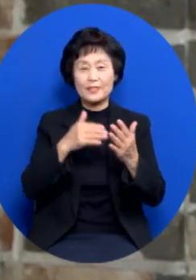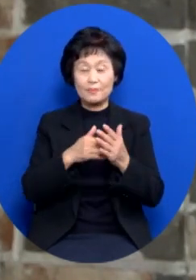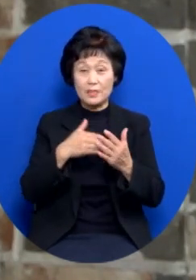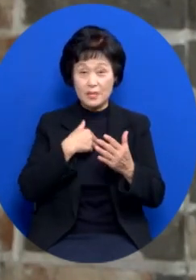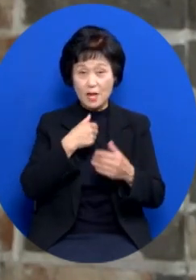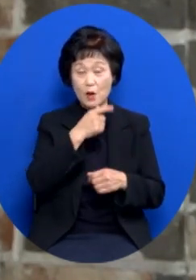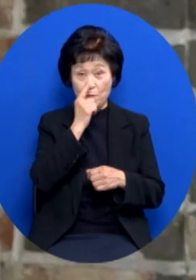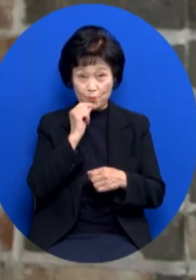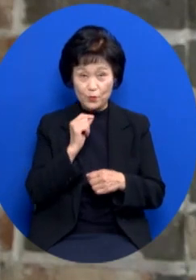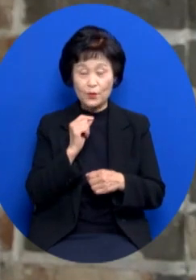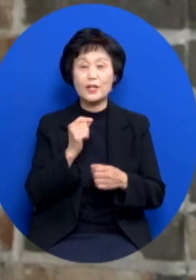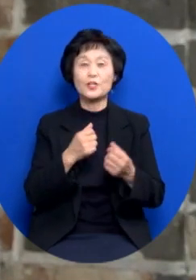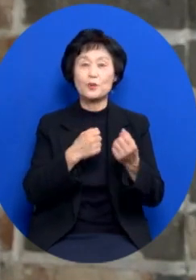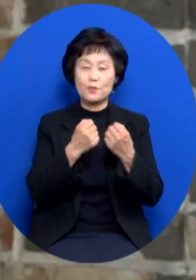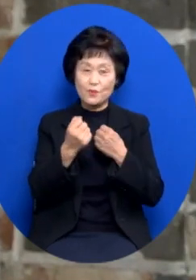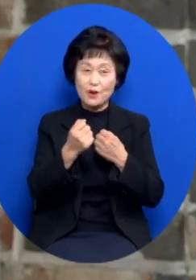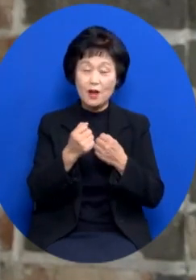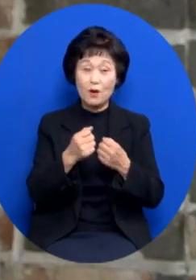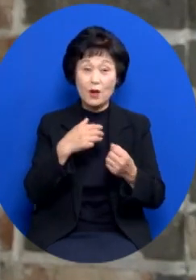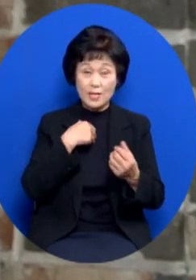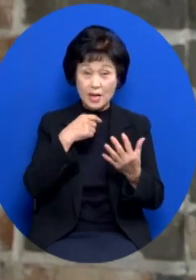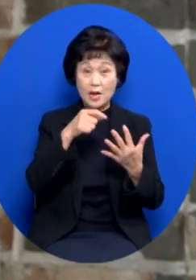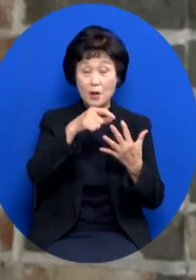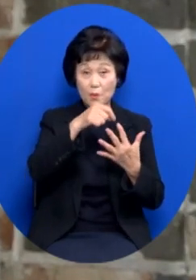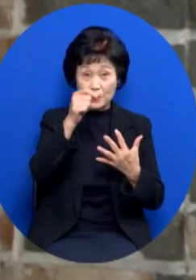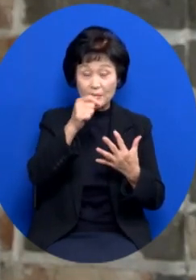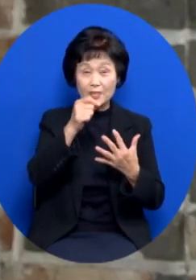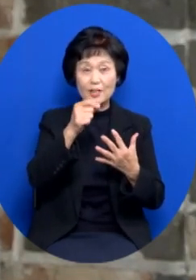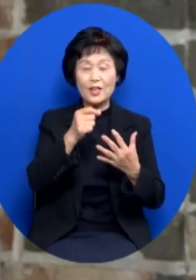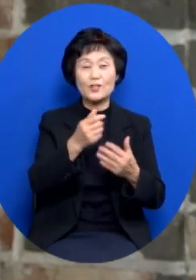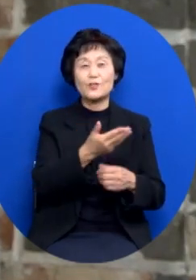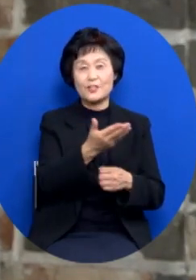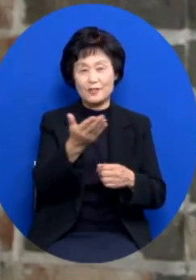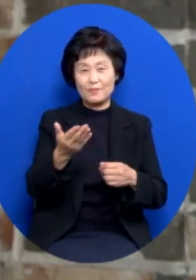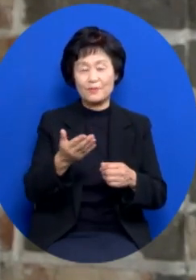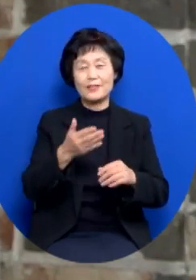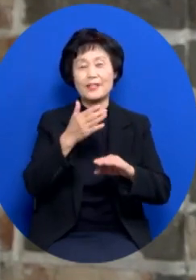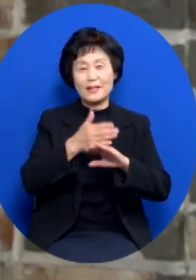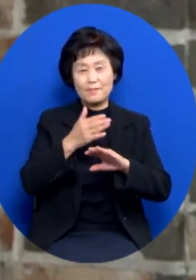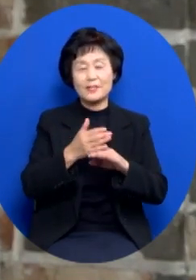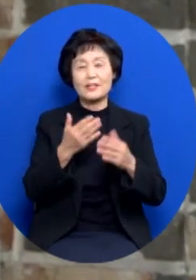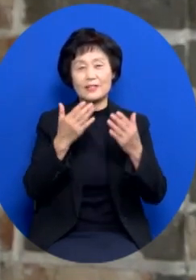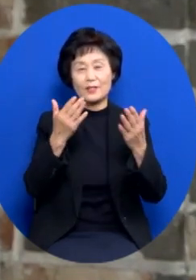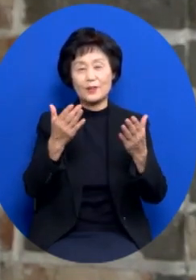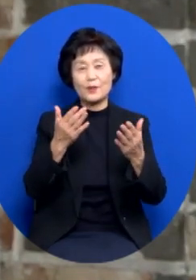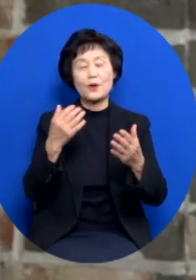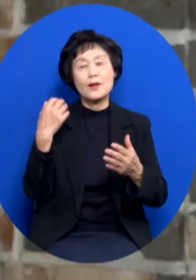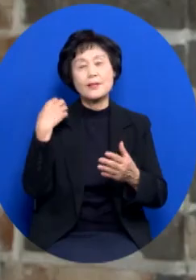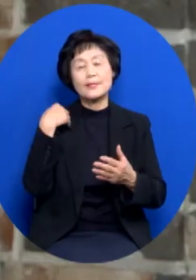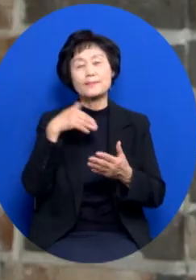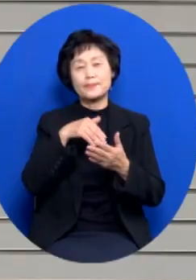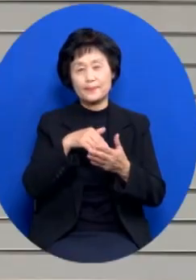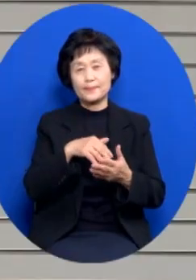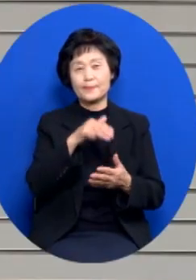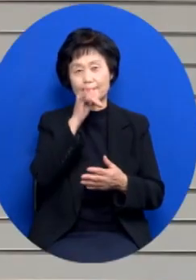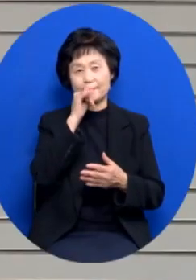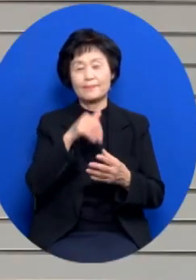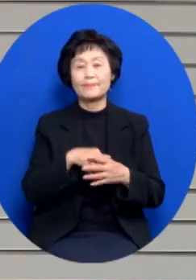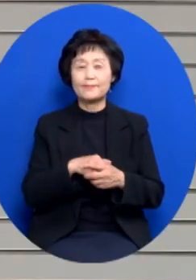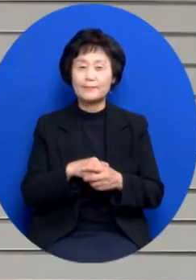총회장으로 뽑아준 총대들의 생각에 마음이 좀 가기도 하고 또 책임감이 있기도 하고 그렇습니다.